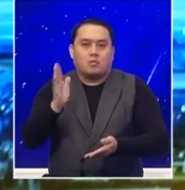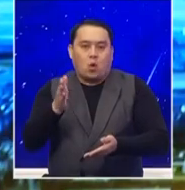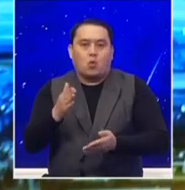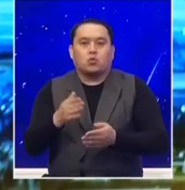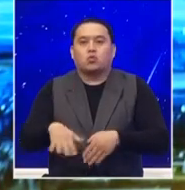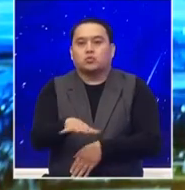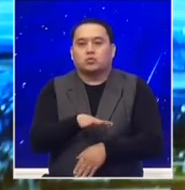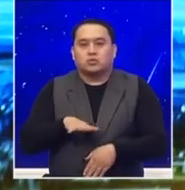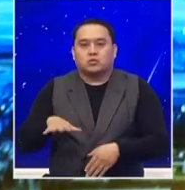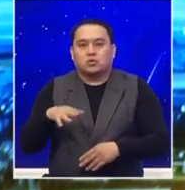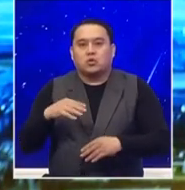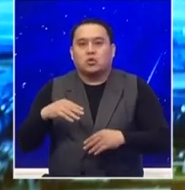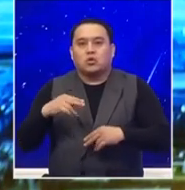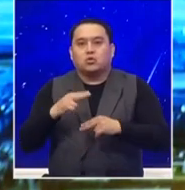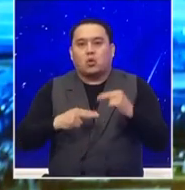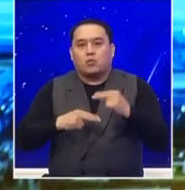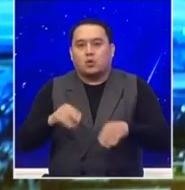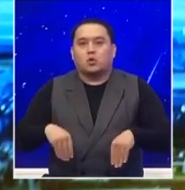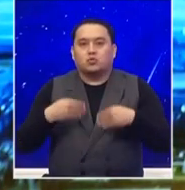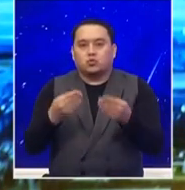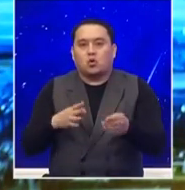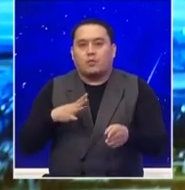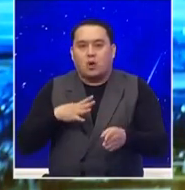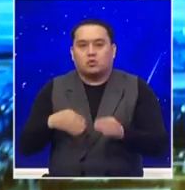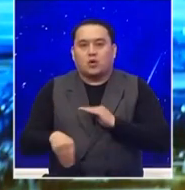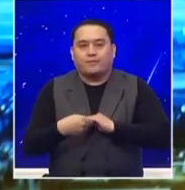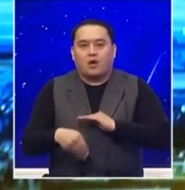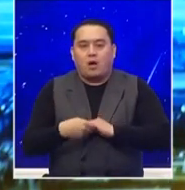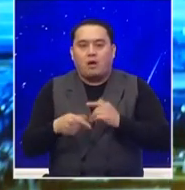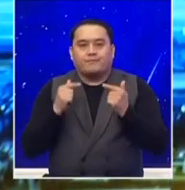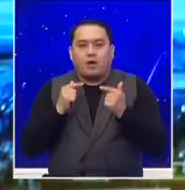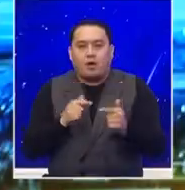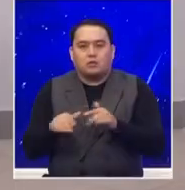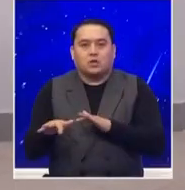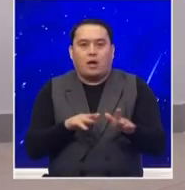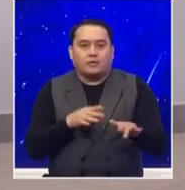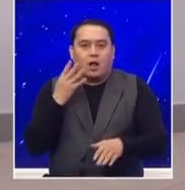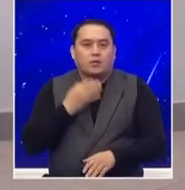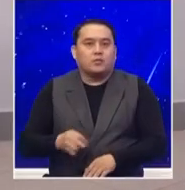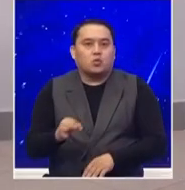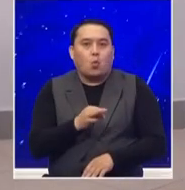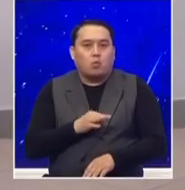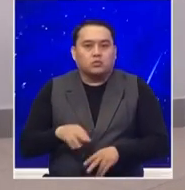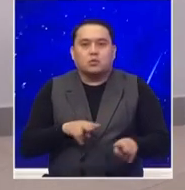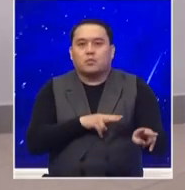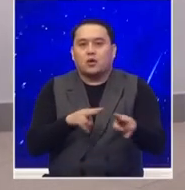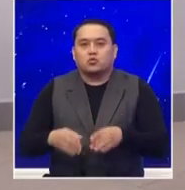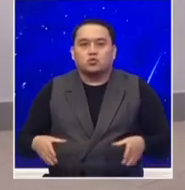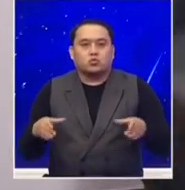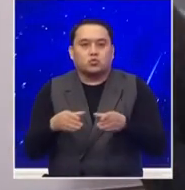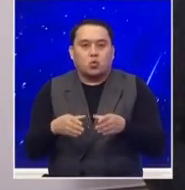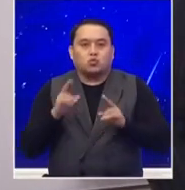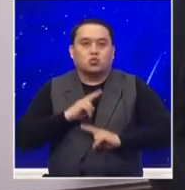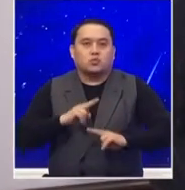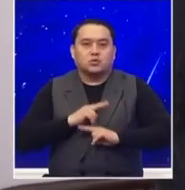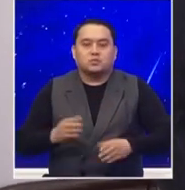участоктерге барлық инфрақұрылым жүргізілген. Осыған орай сыбайлас жемқорлыққа қарсы іс-қимыл агенттігінің Алматы облысы бойынша мониторинг тобы бөлім